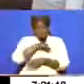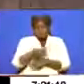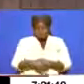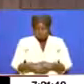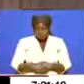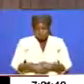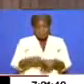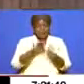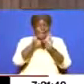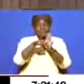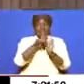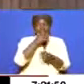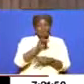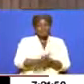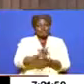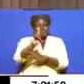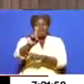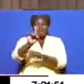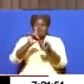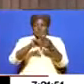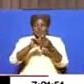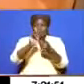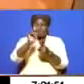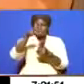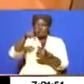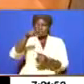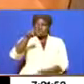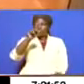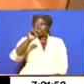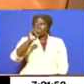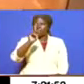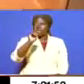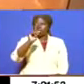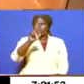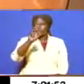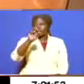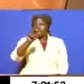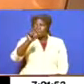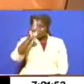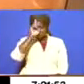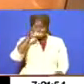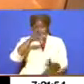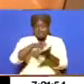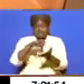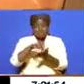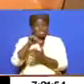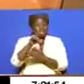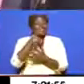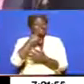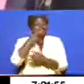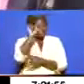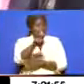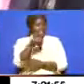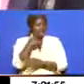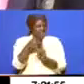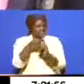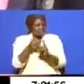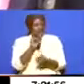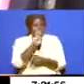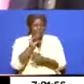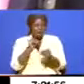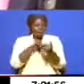polisi katika kituo cha polisi cha Kipkaren Saliet, ambapo alikiri kumuua mkewe na watoto watatu. Kwa